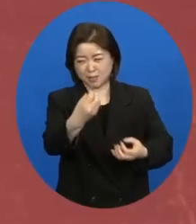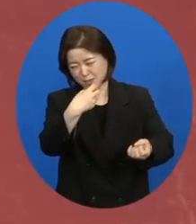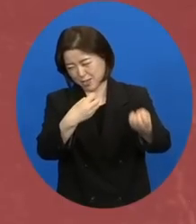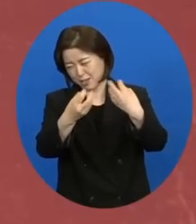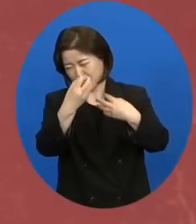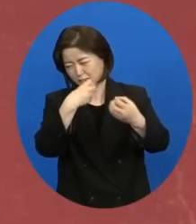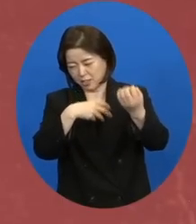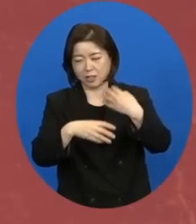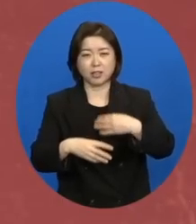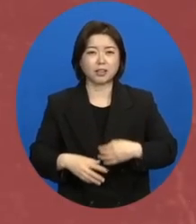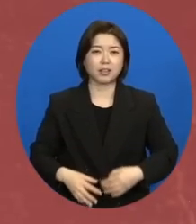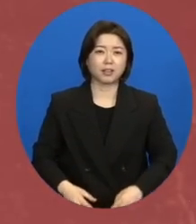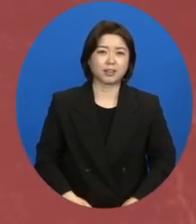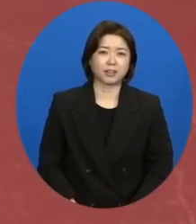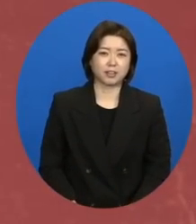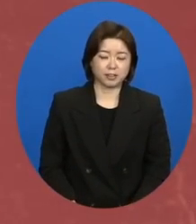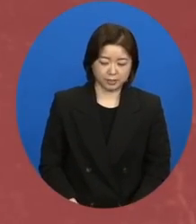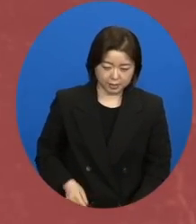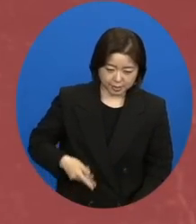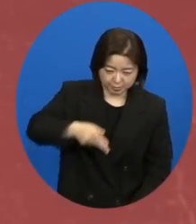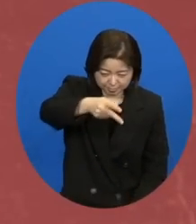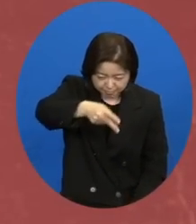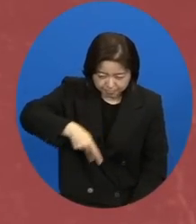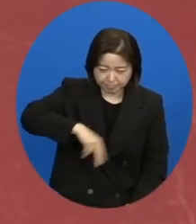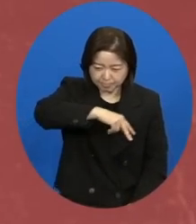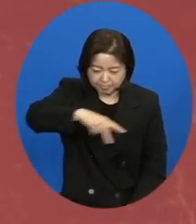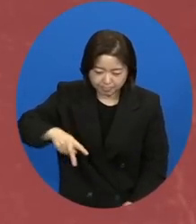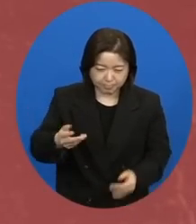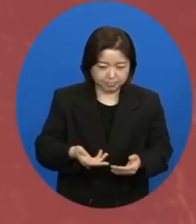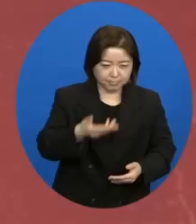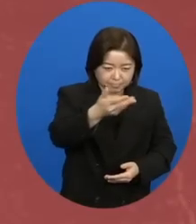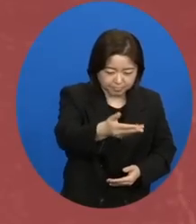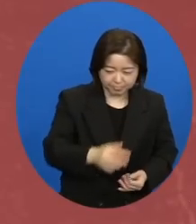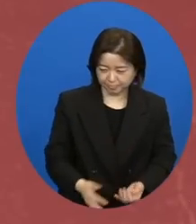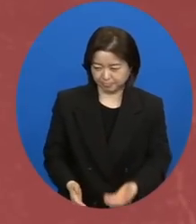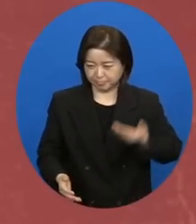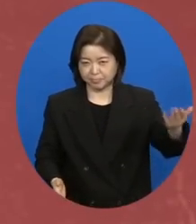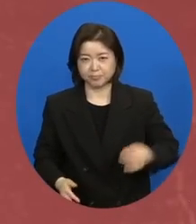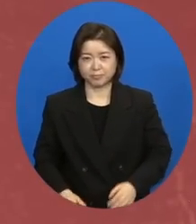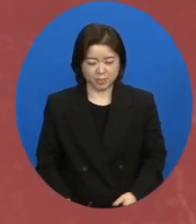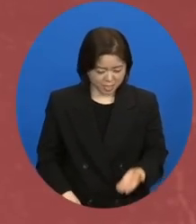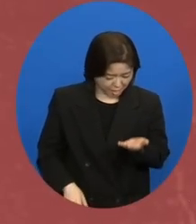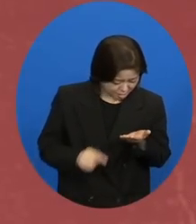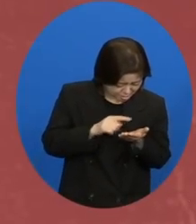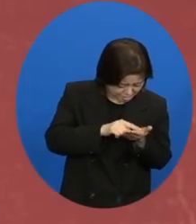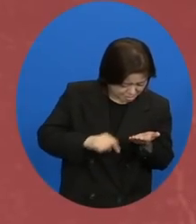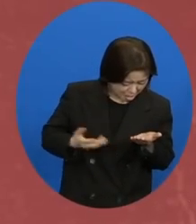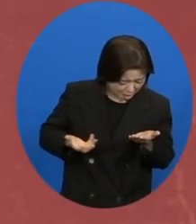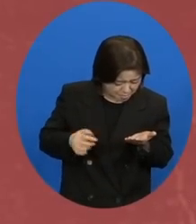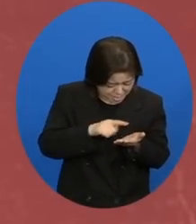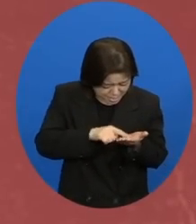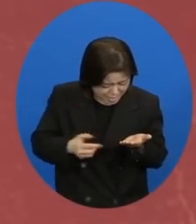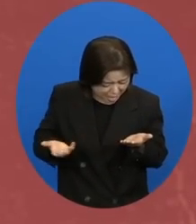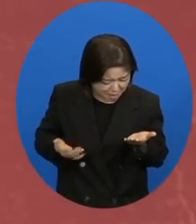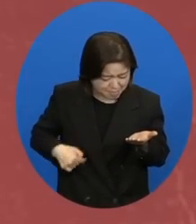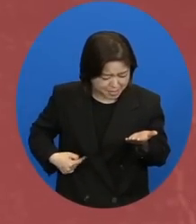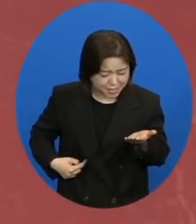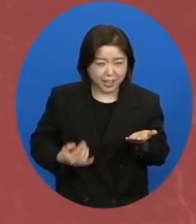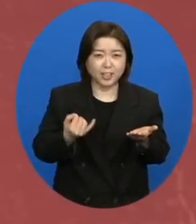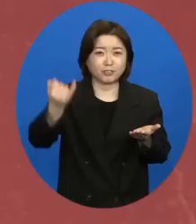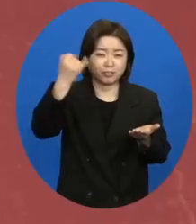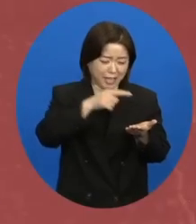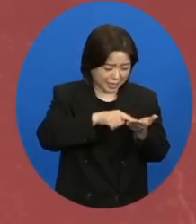해요. 썰고 나눠주고 누나는 자국 때문에 이러고 앉아있고.